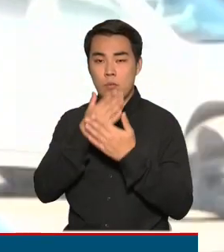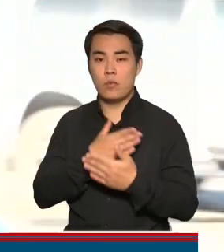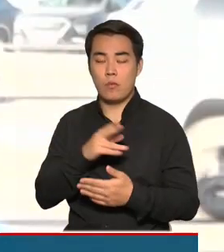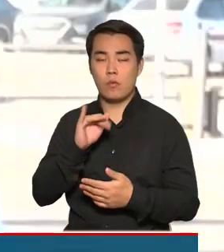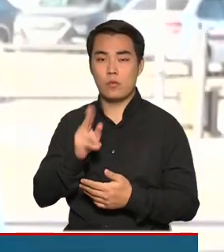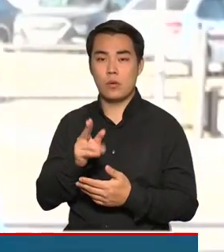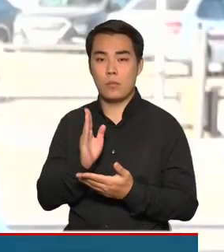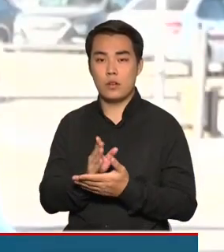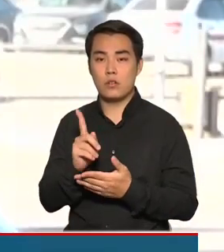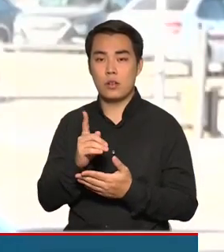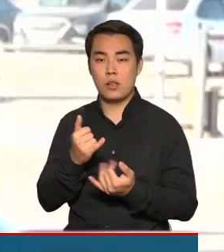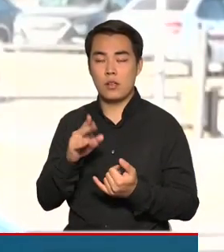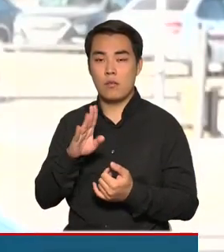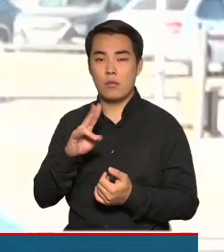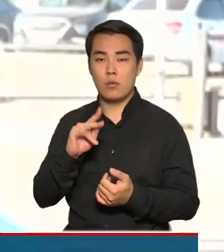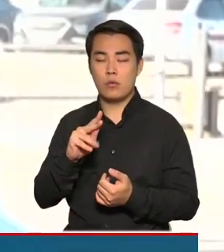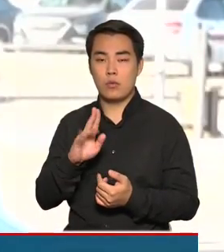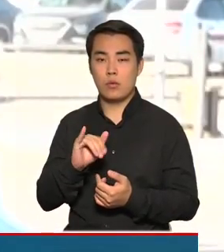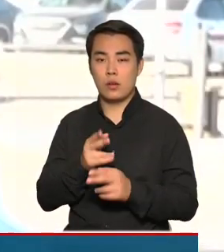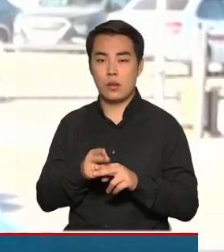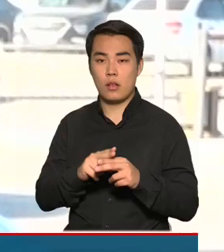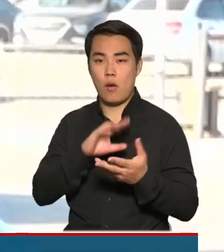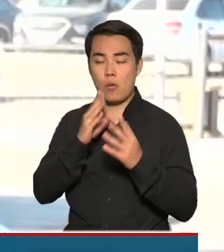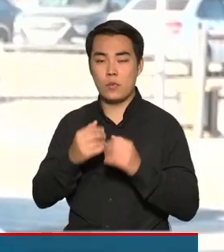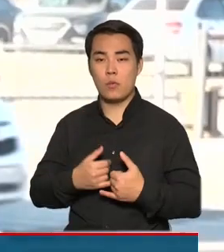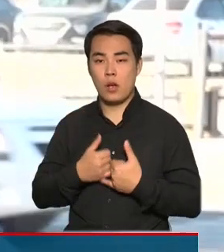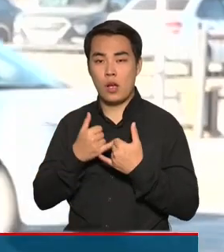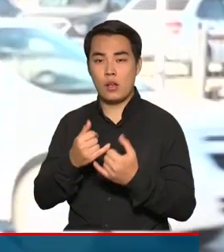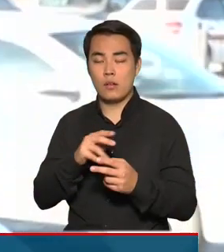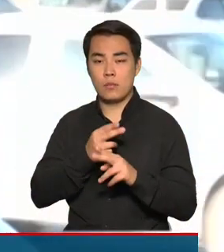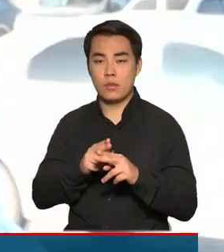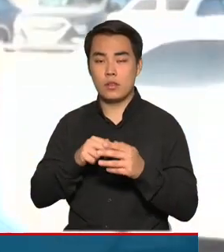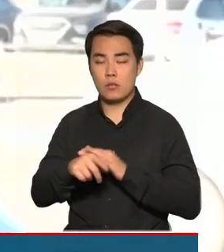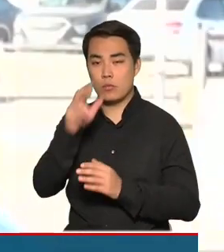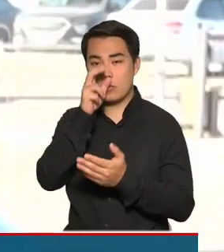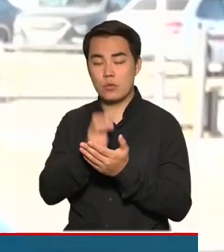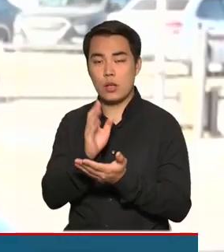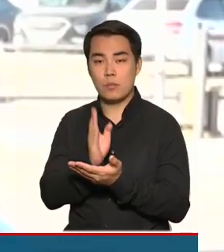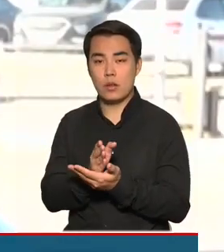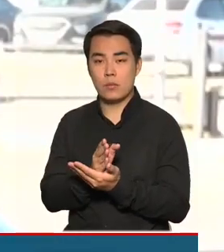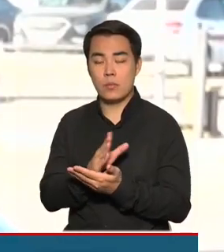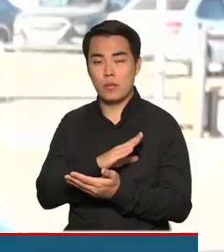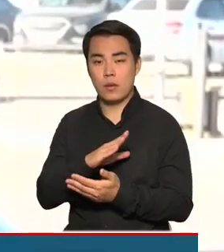внуков, особенно внучку. Ухаживает за ней, как бы он даже скучает по ней.